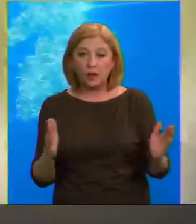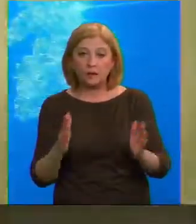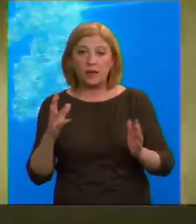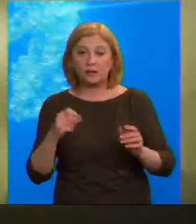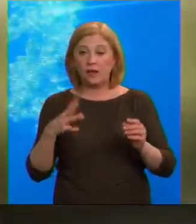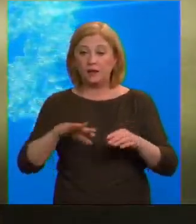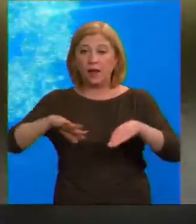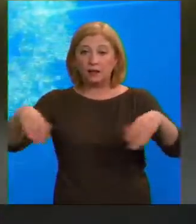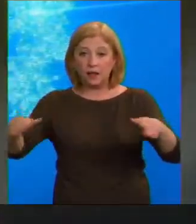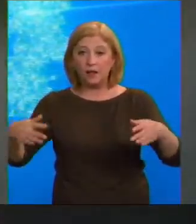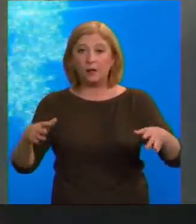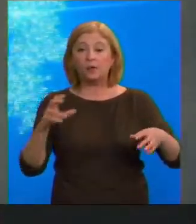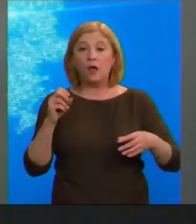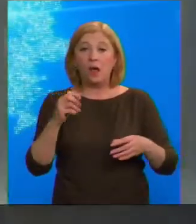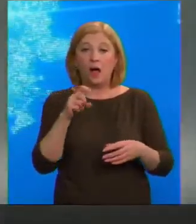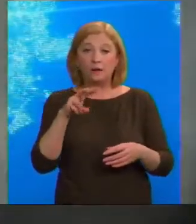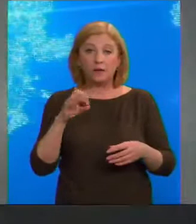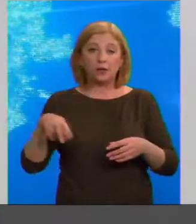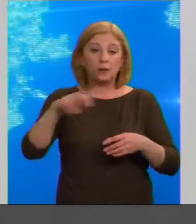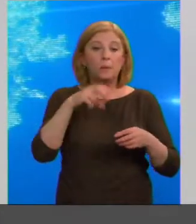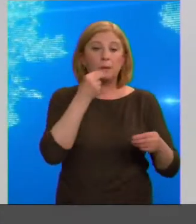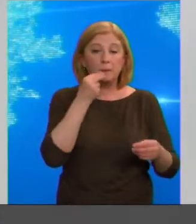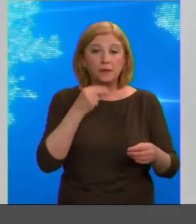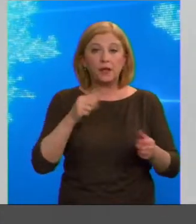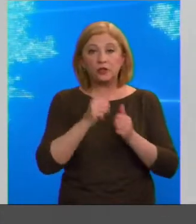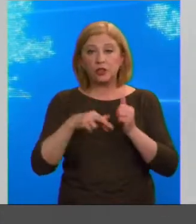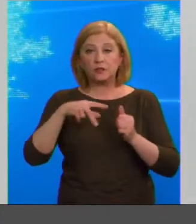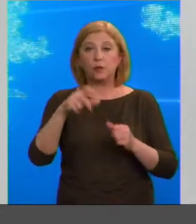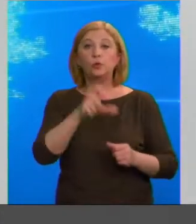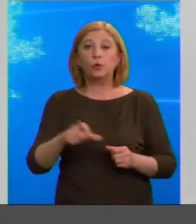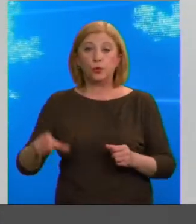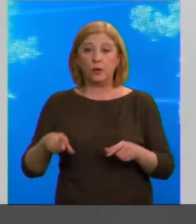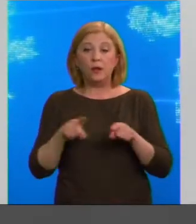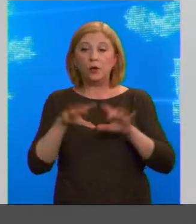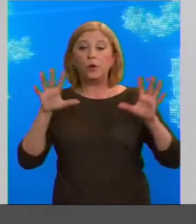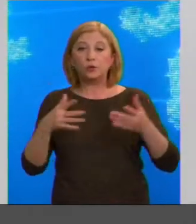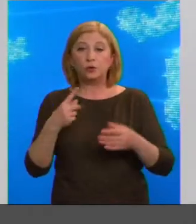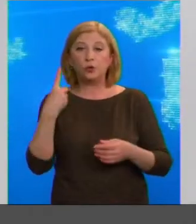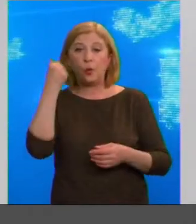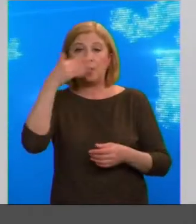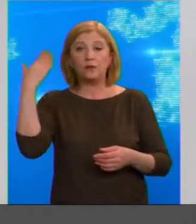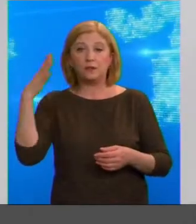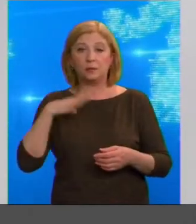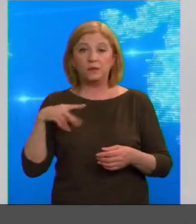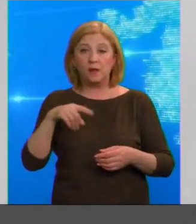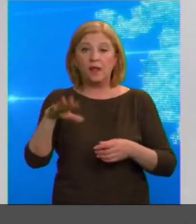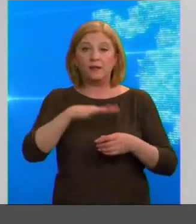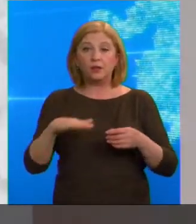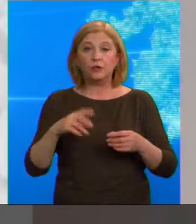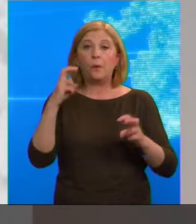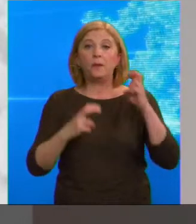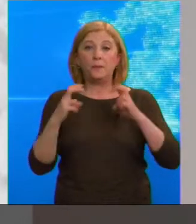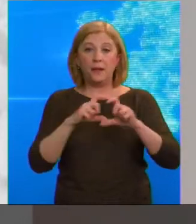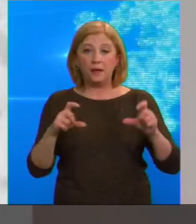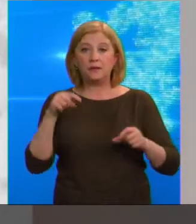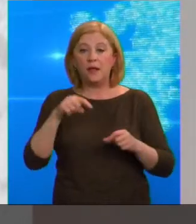себя отгоняют. Молодые сахатые бродят в поисках пропитания и часто выходят к людям. Такой случай был ровно год назад. Лось пробрался на территорию челябинского предприятия